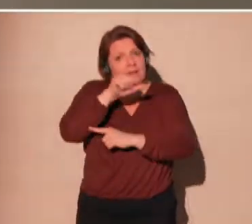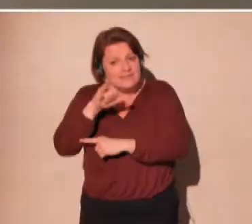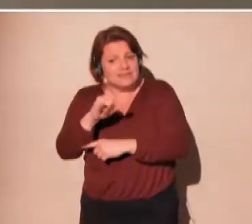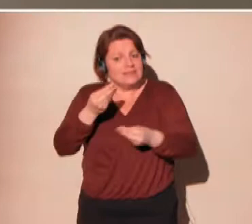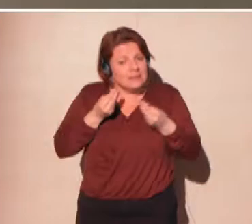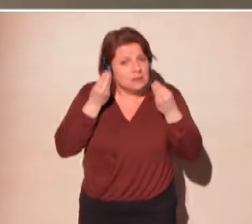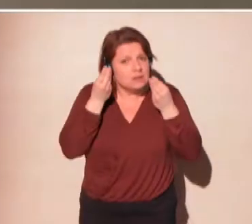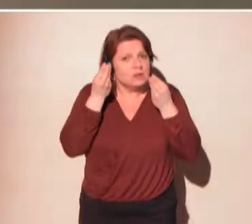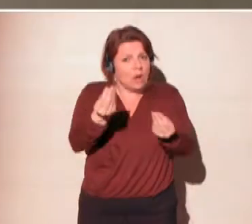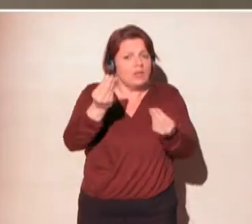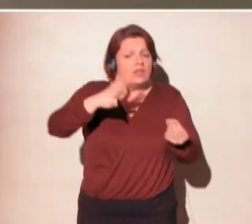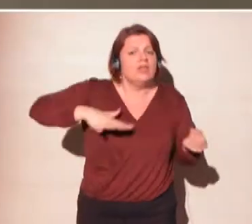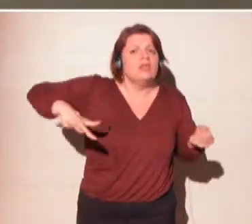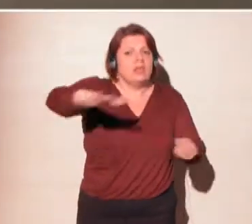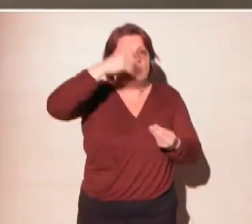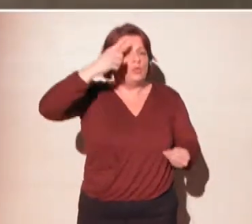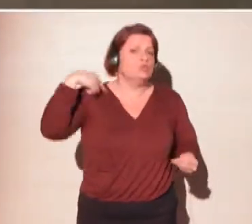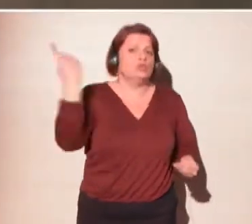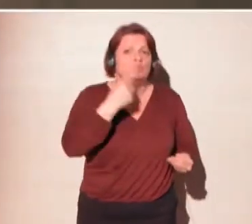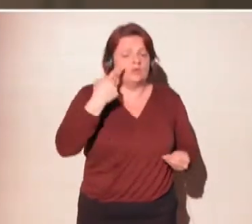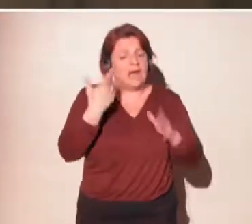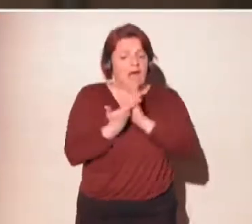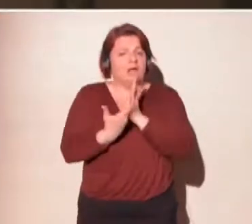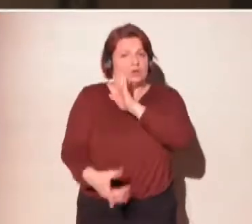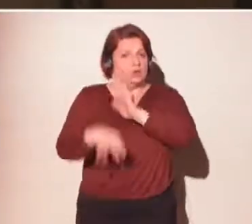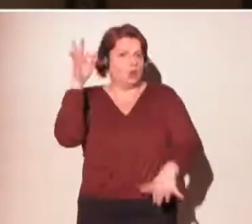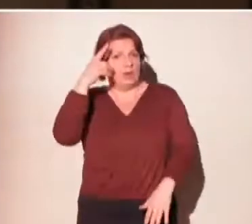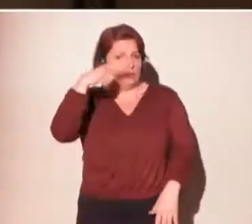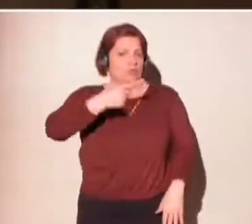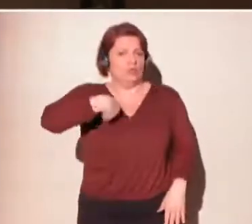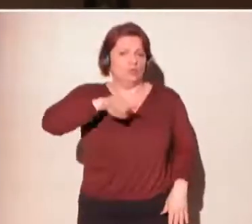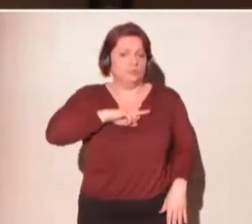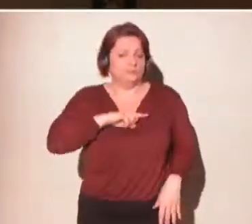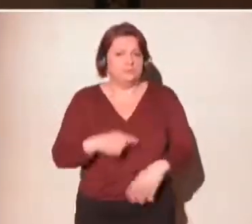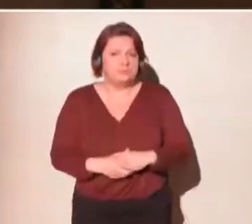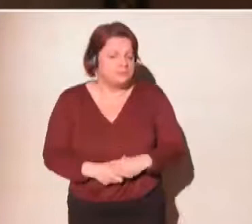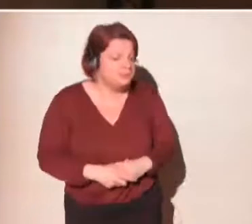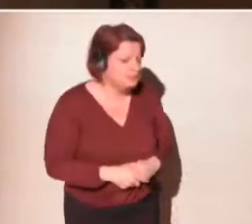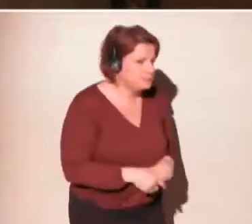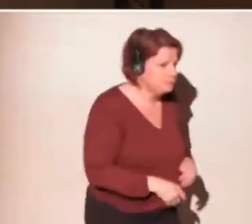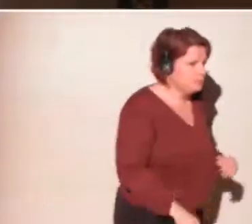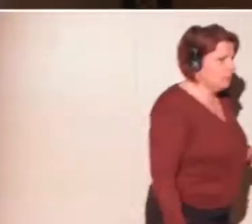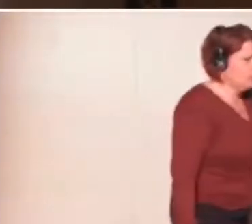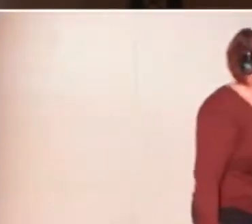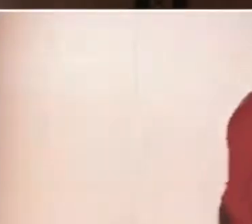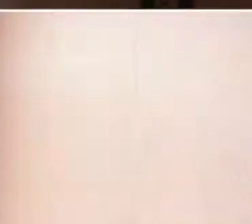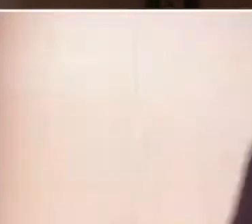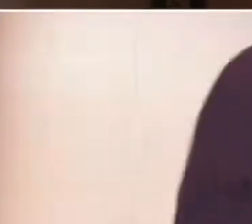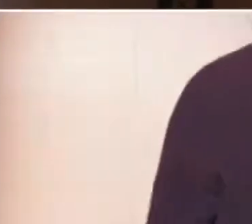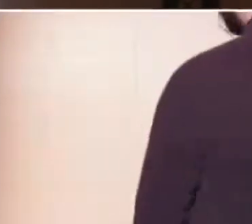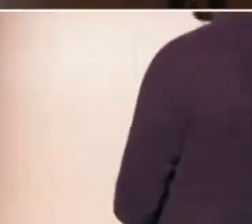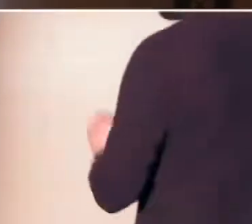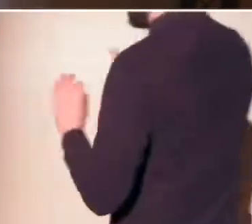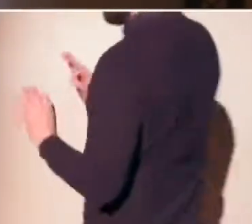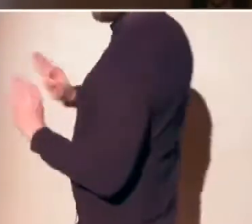tous. C'est le choix, c'est qui nous appartient. Alors, on voit bien que même quand on parle des fondements et par les gens qui ont inventé ou réinventé,